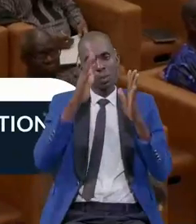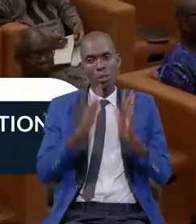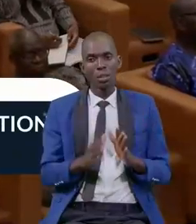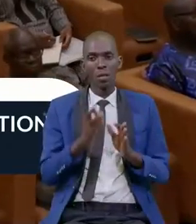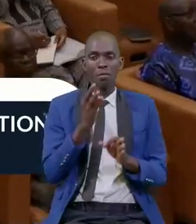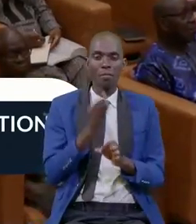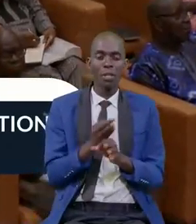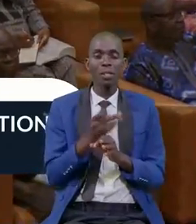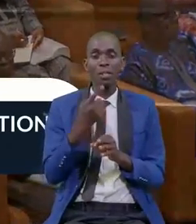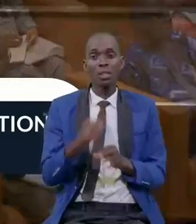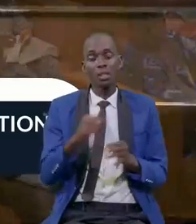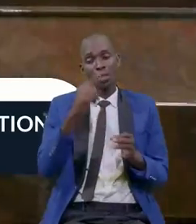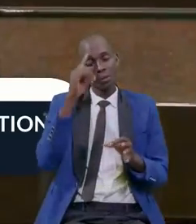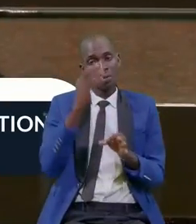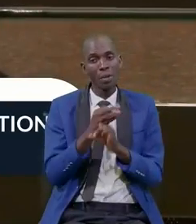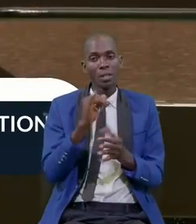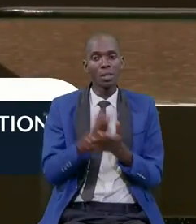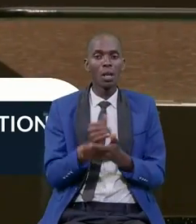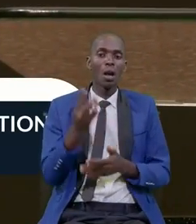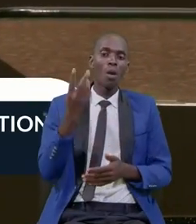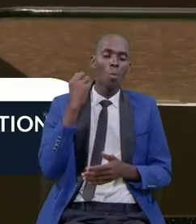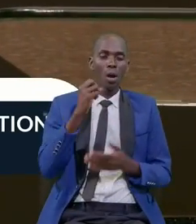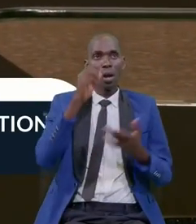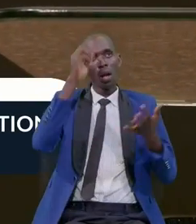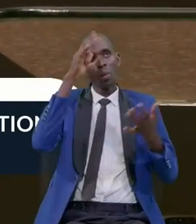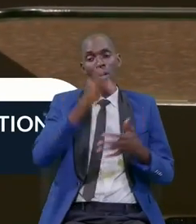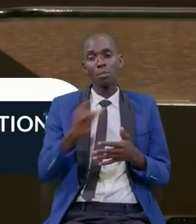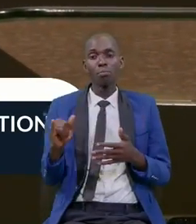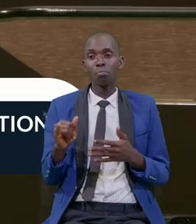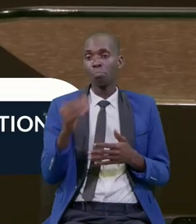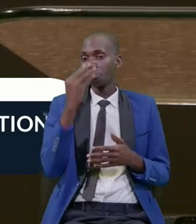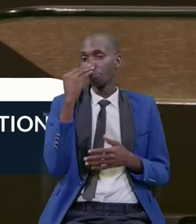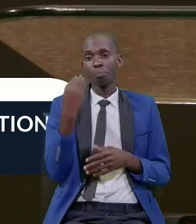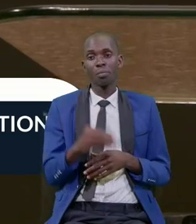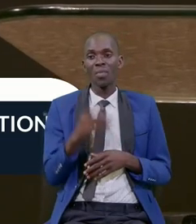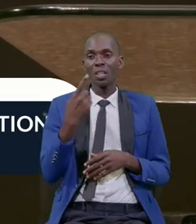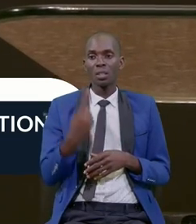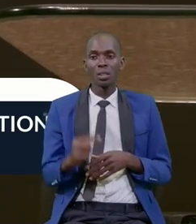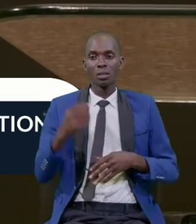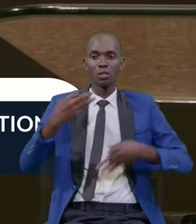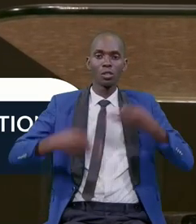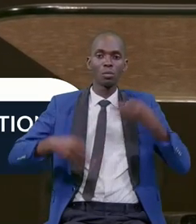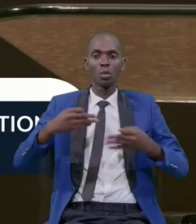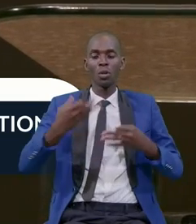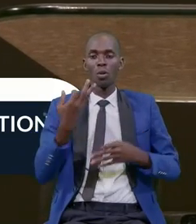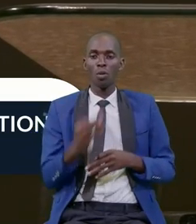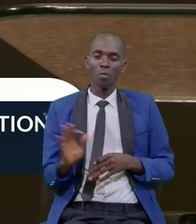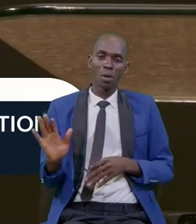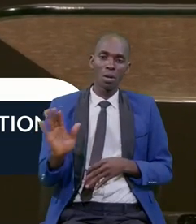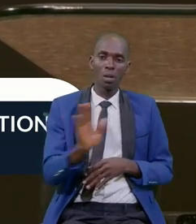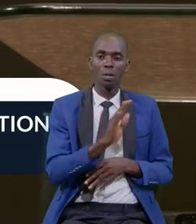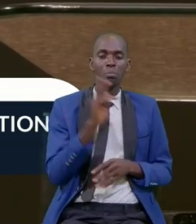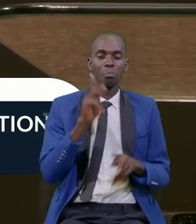Un, la foi qui espère malgré la condamnation de